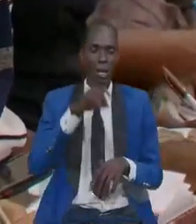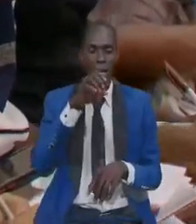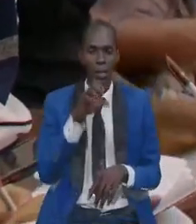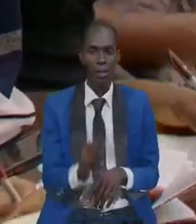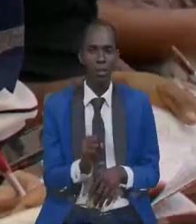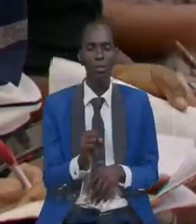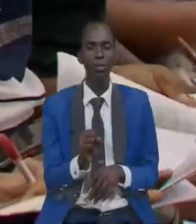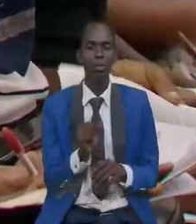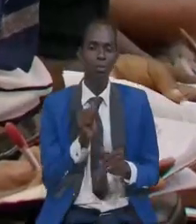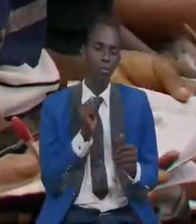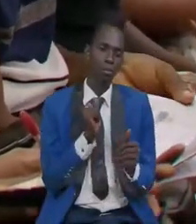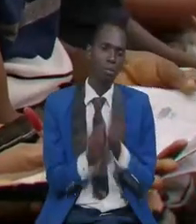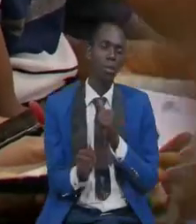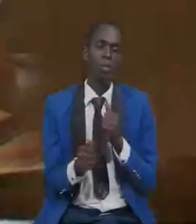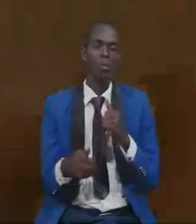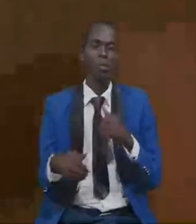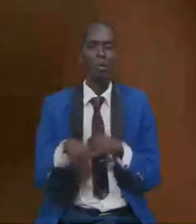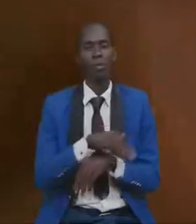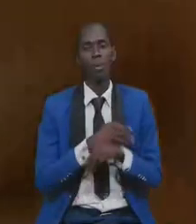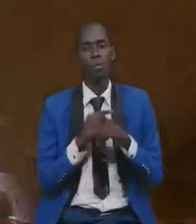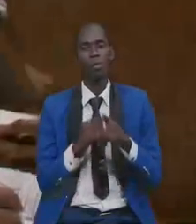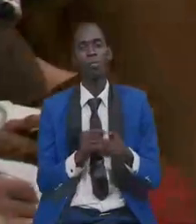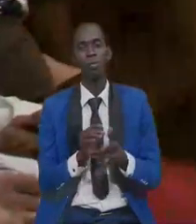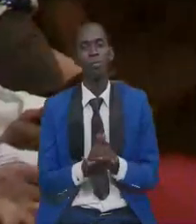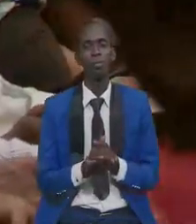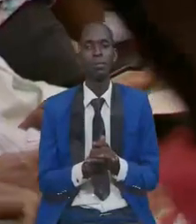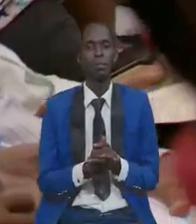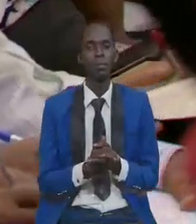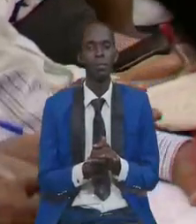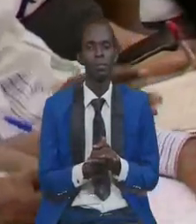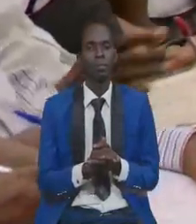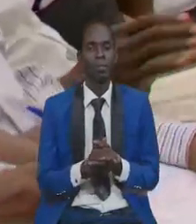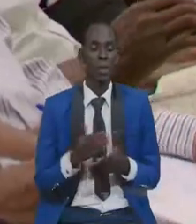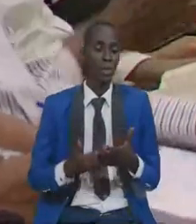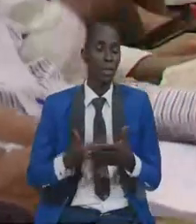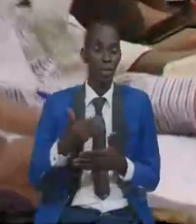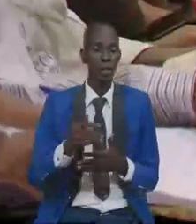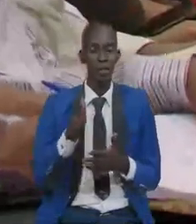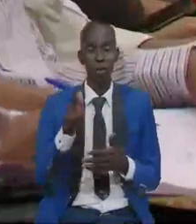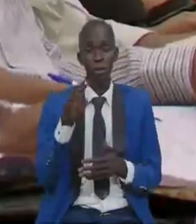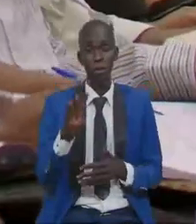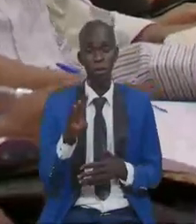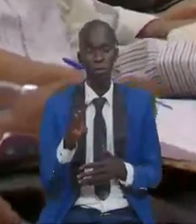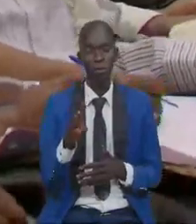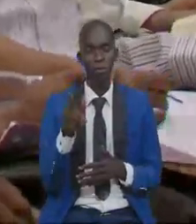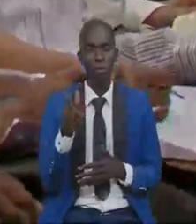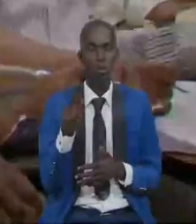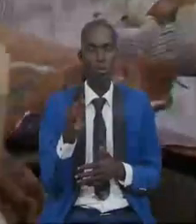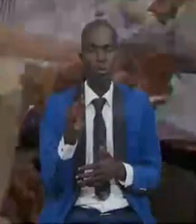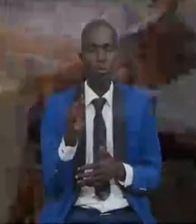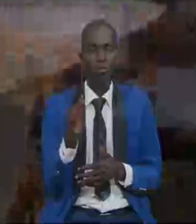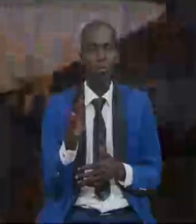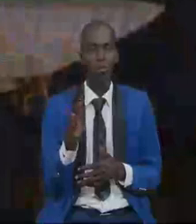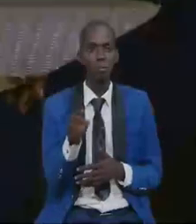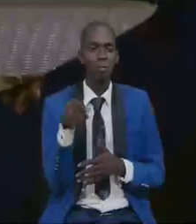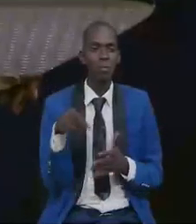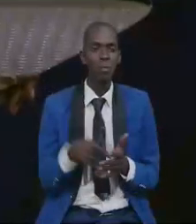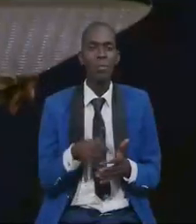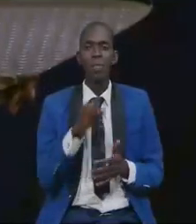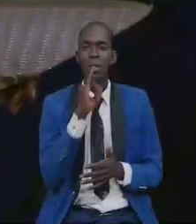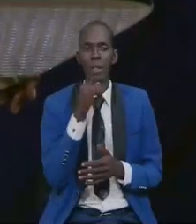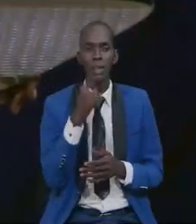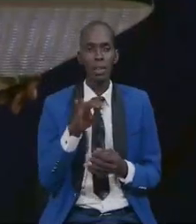passés sur lui. Voici l'explication. Verset 24. Voici l'explication. Ô